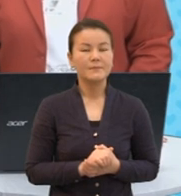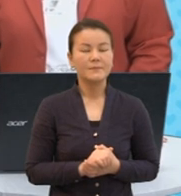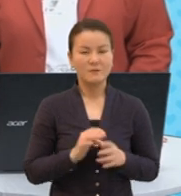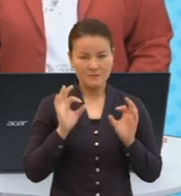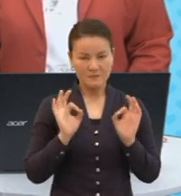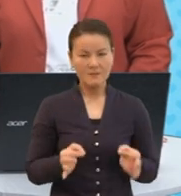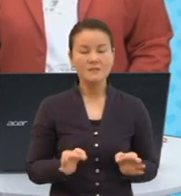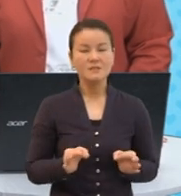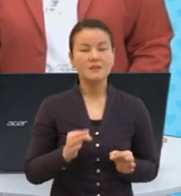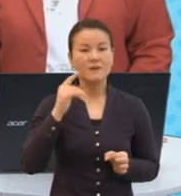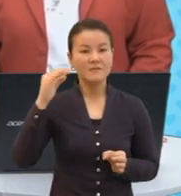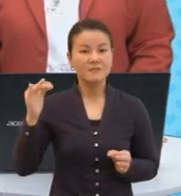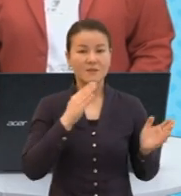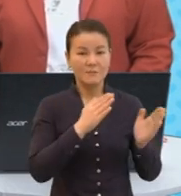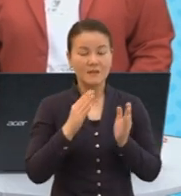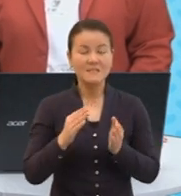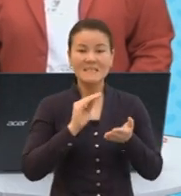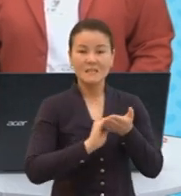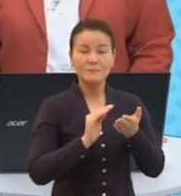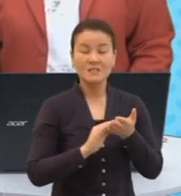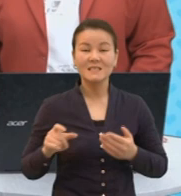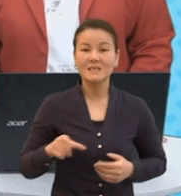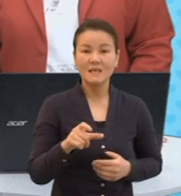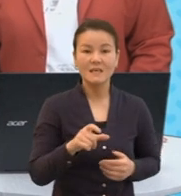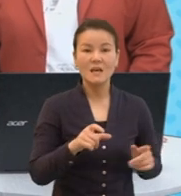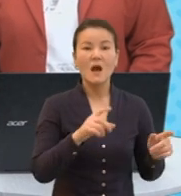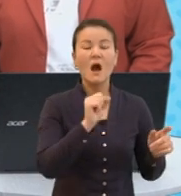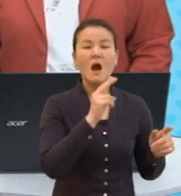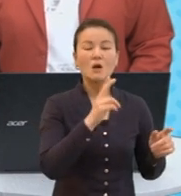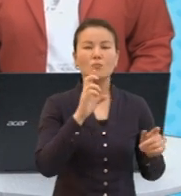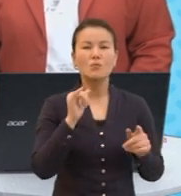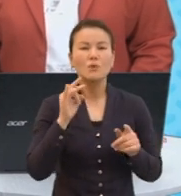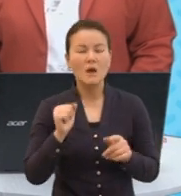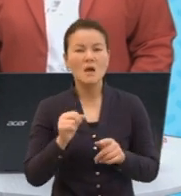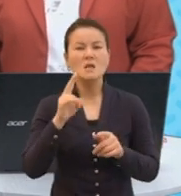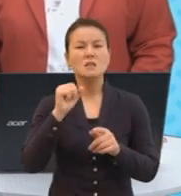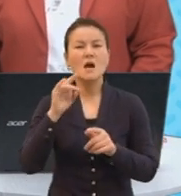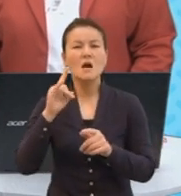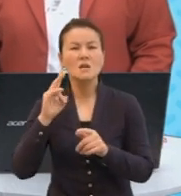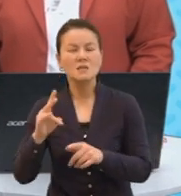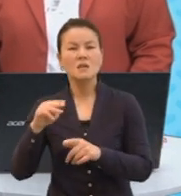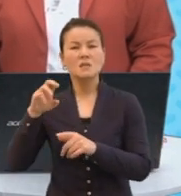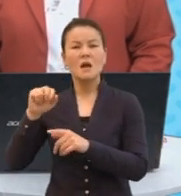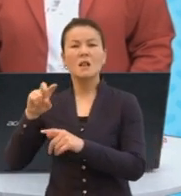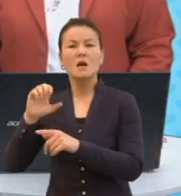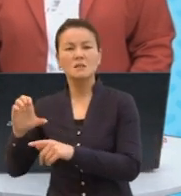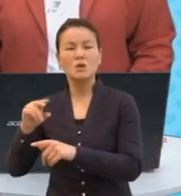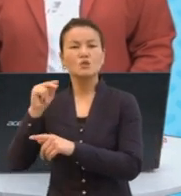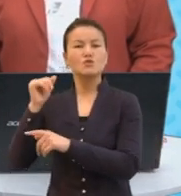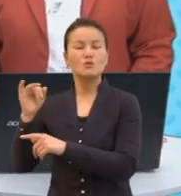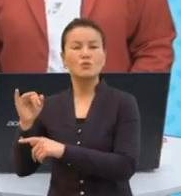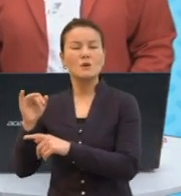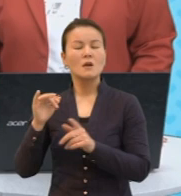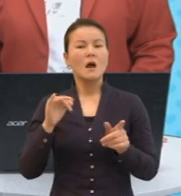Ну, конечно же, в алфавитном порядке записаны реки Акбура, Нарын, Талас, Чу.